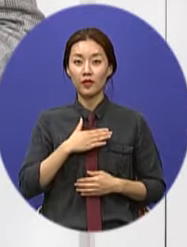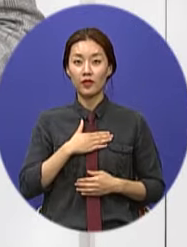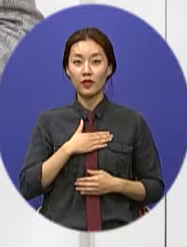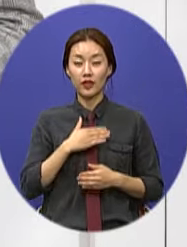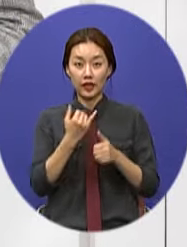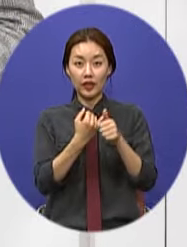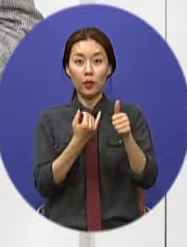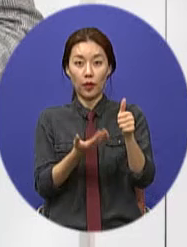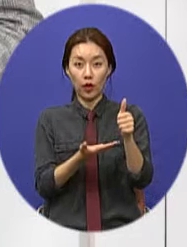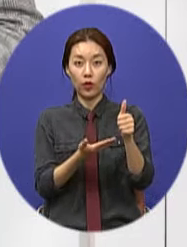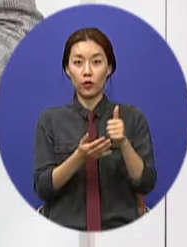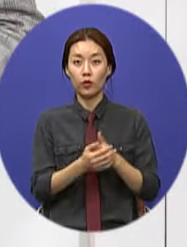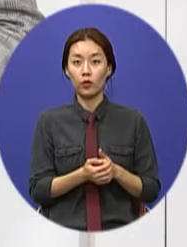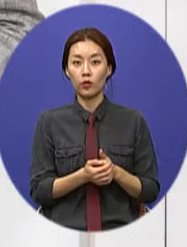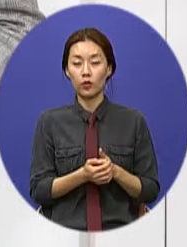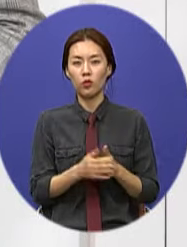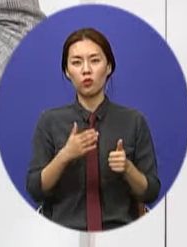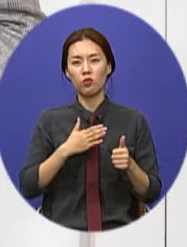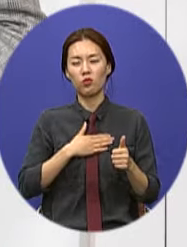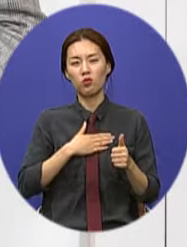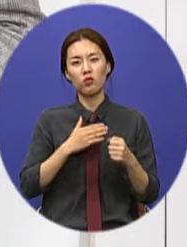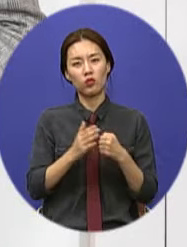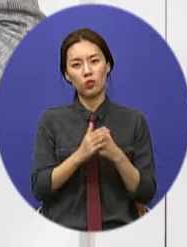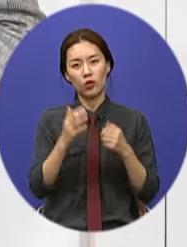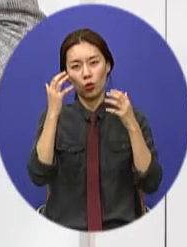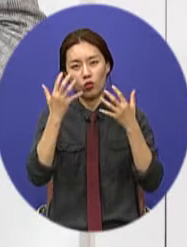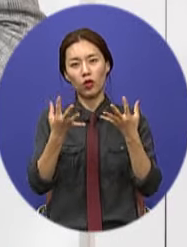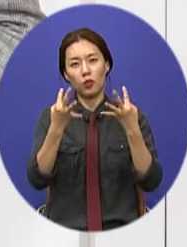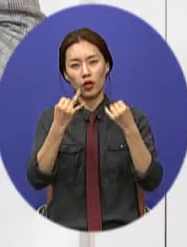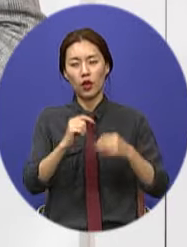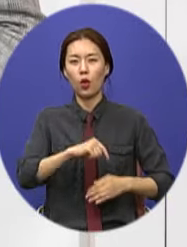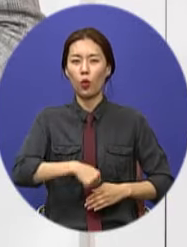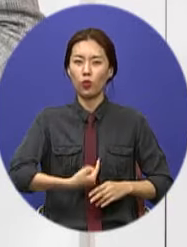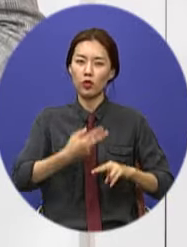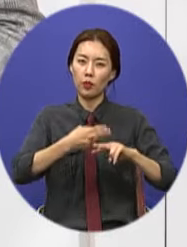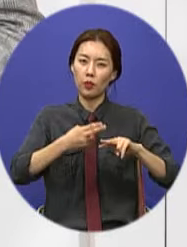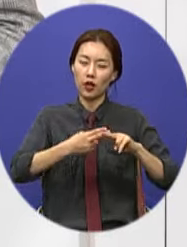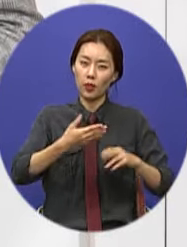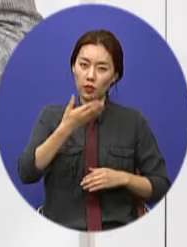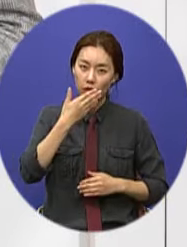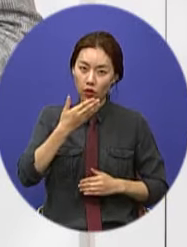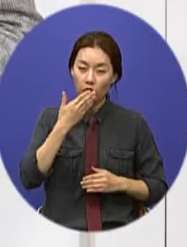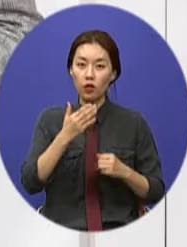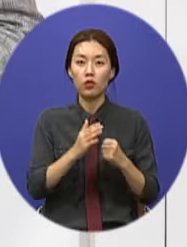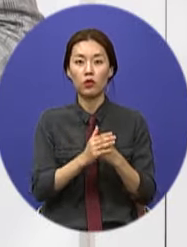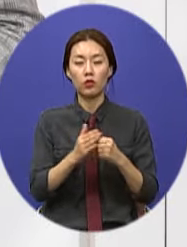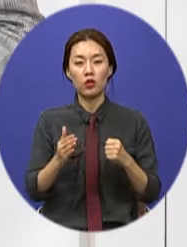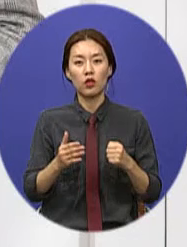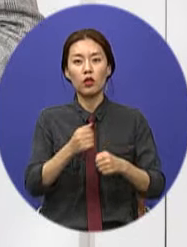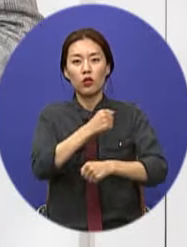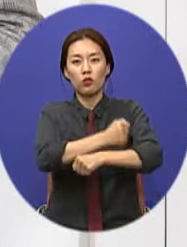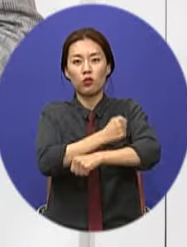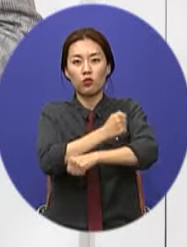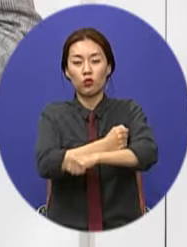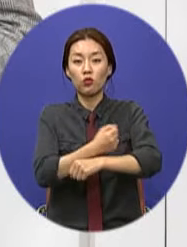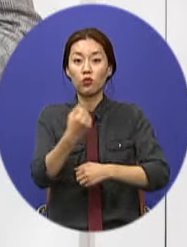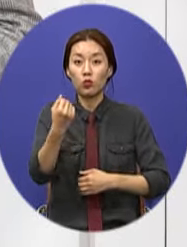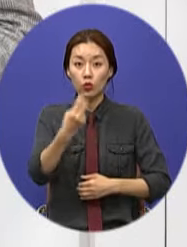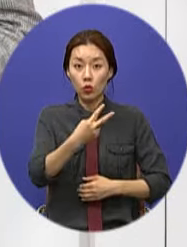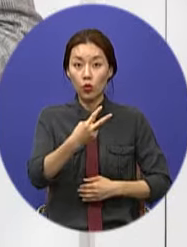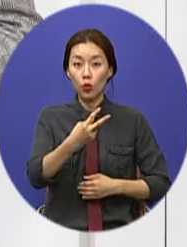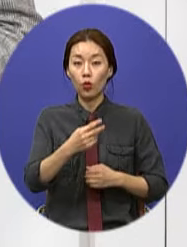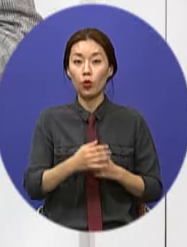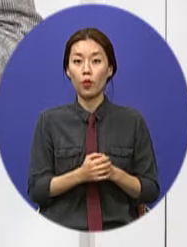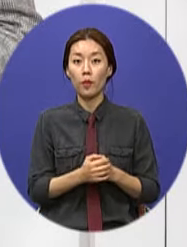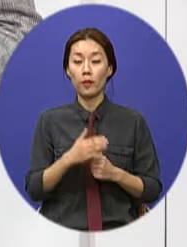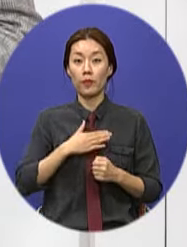우리 남편께서도 제 때문에 고생도 많이 했어요. 혼자 밥을 해 먹는다고 네. 많이 했고 또 이제 우리 저